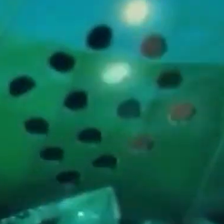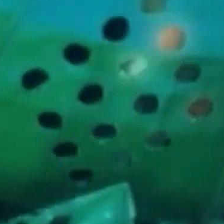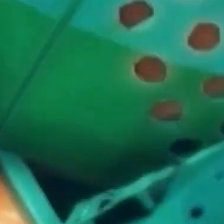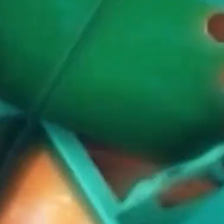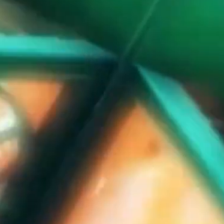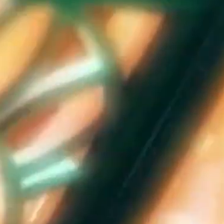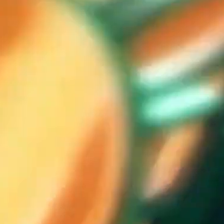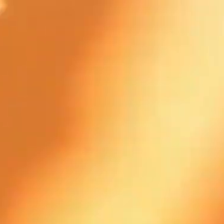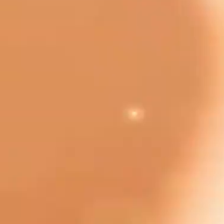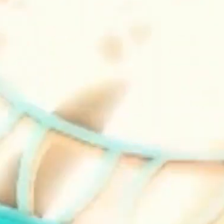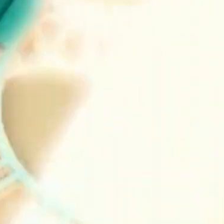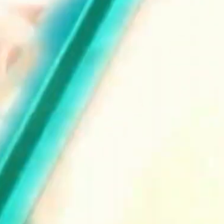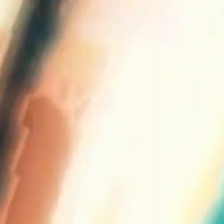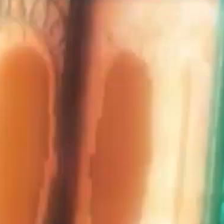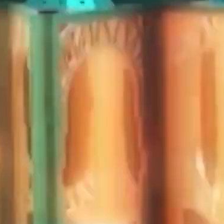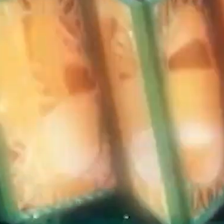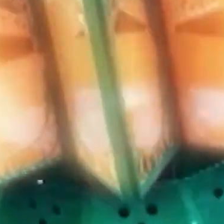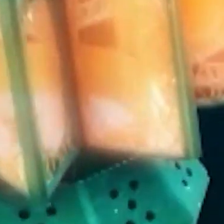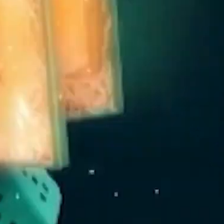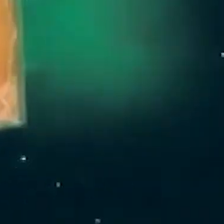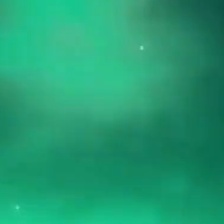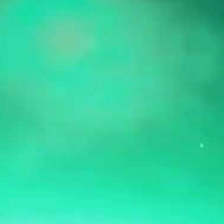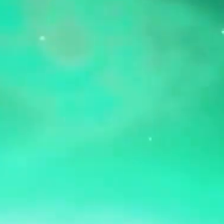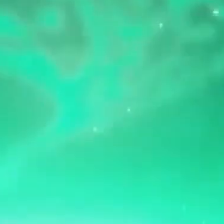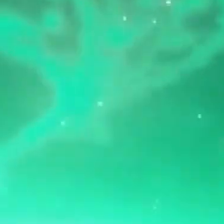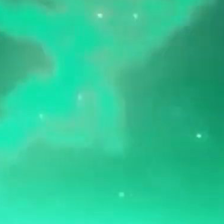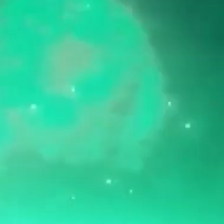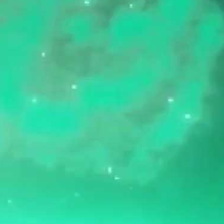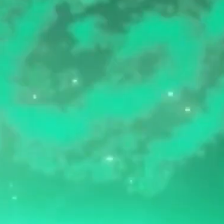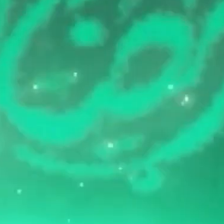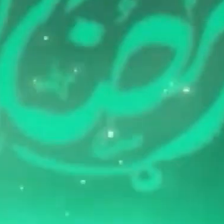رمضان يا رمضان،